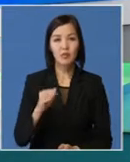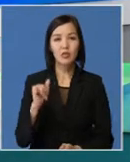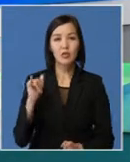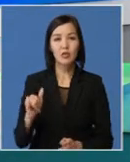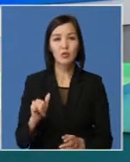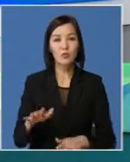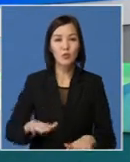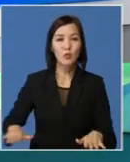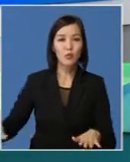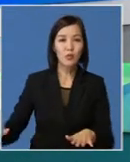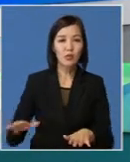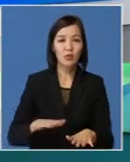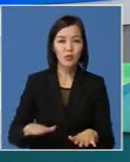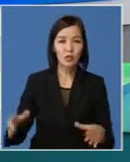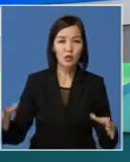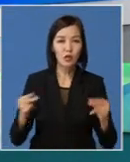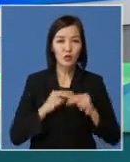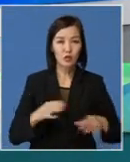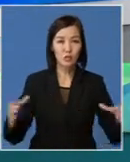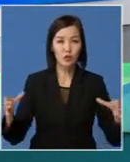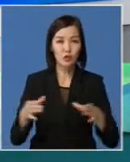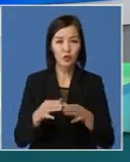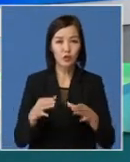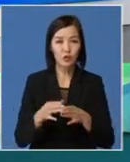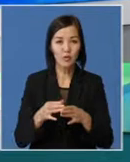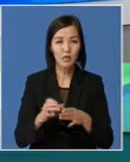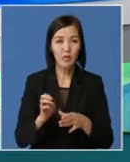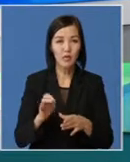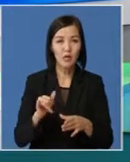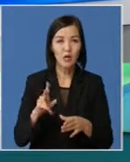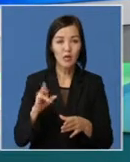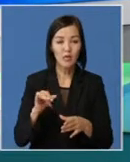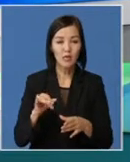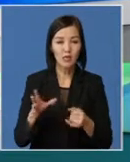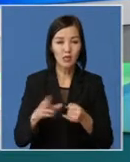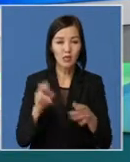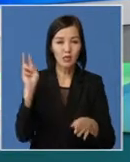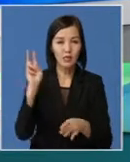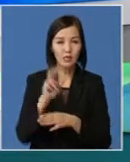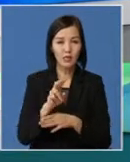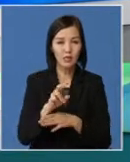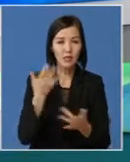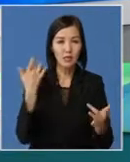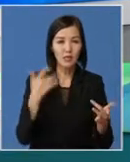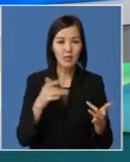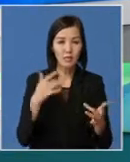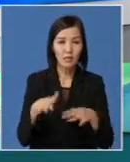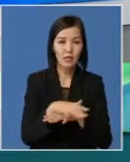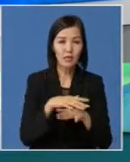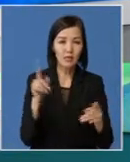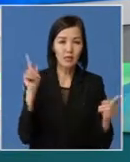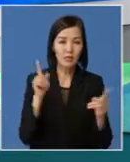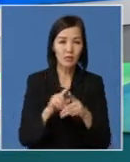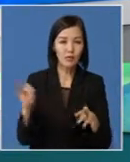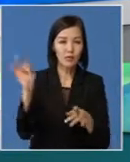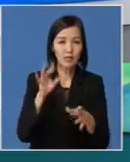Жетісу өңірінен шыққан рухани керуен киелі әулиеата жеріне барып қайтты. Екі күндік сапарында жетісулық делегация жамбылдық жамағатпен жүздесіп, төл